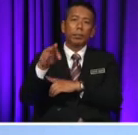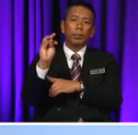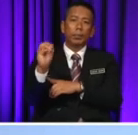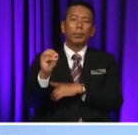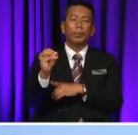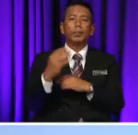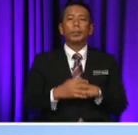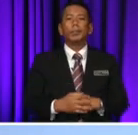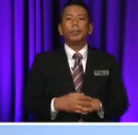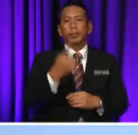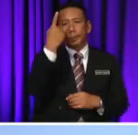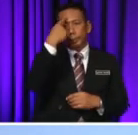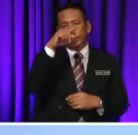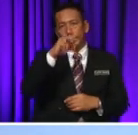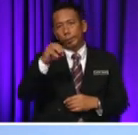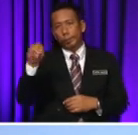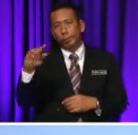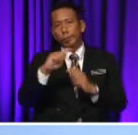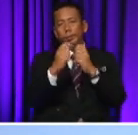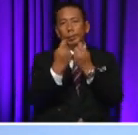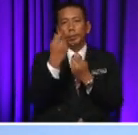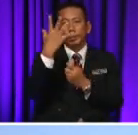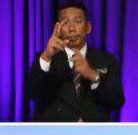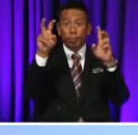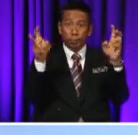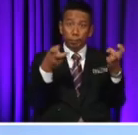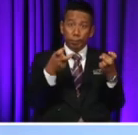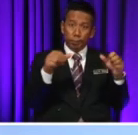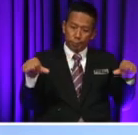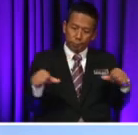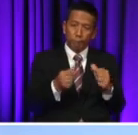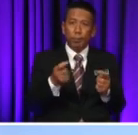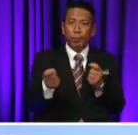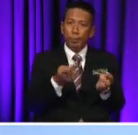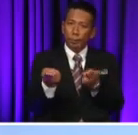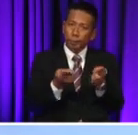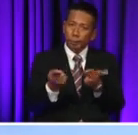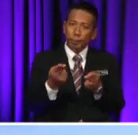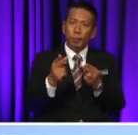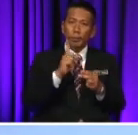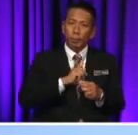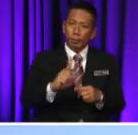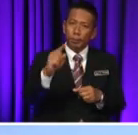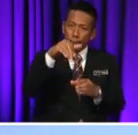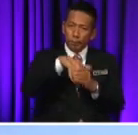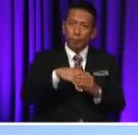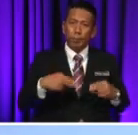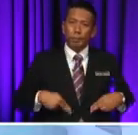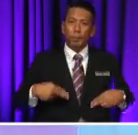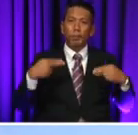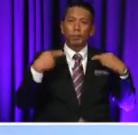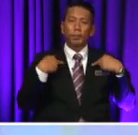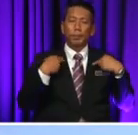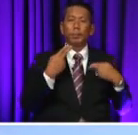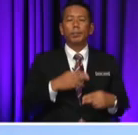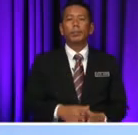tasawur Islam untuk murid-murid tingkatan 5 dengan topik kita pengamalan takbir urus Islam dalam kehidupan jadi